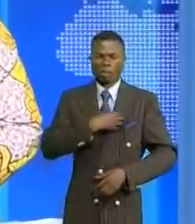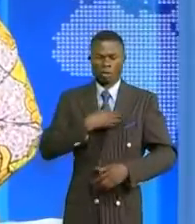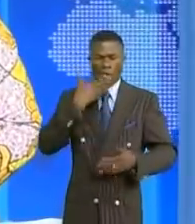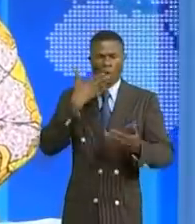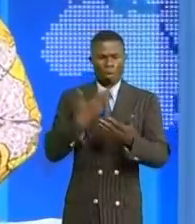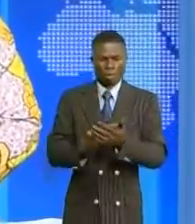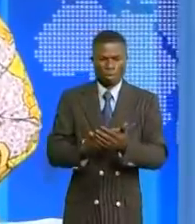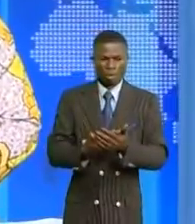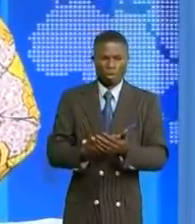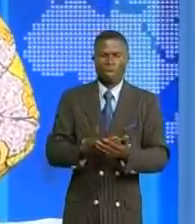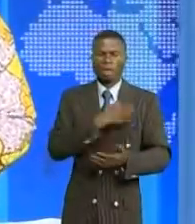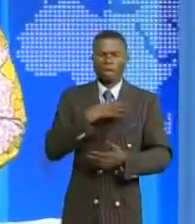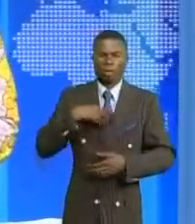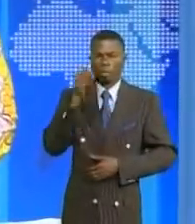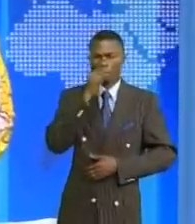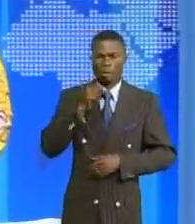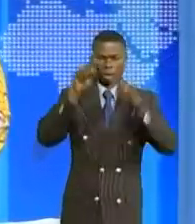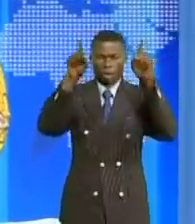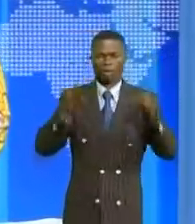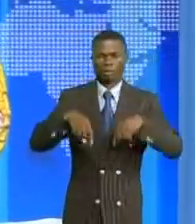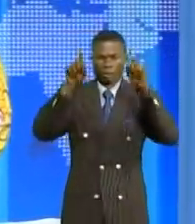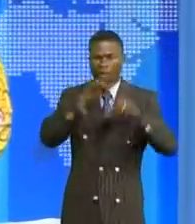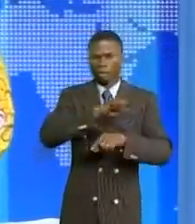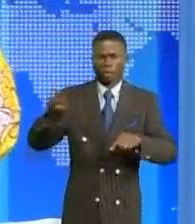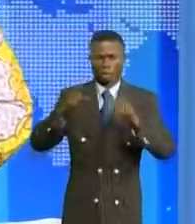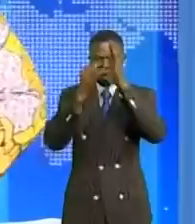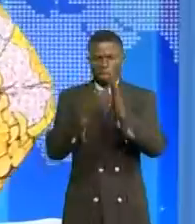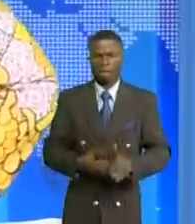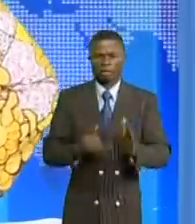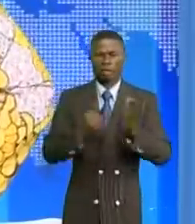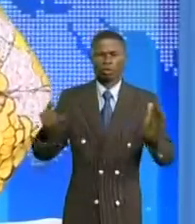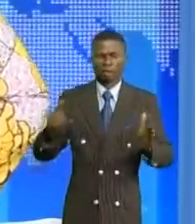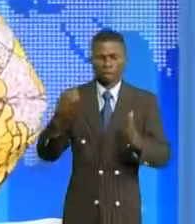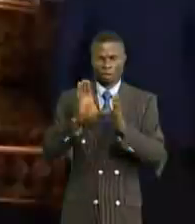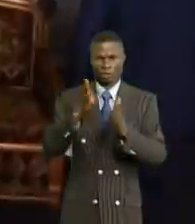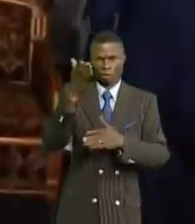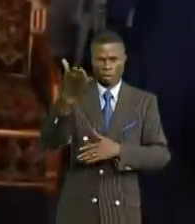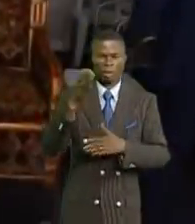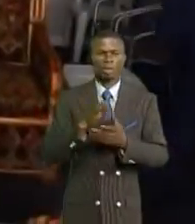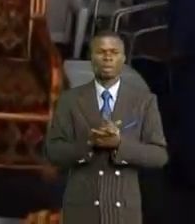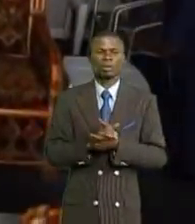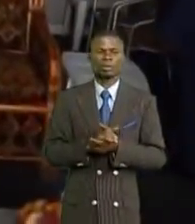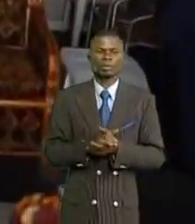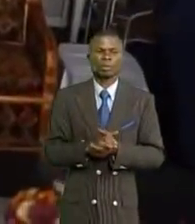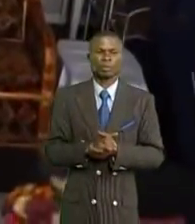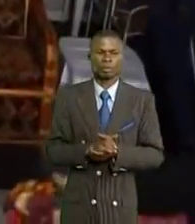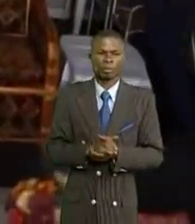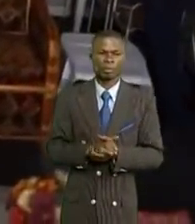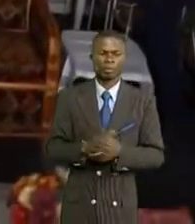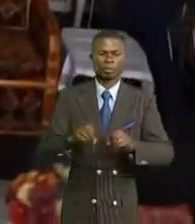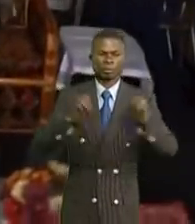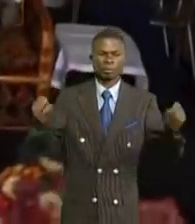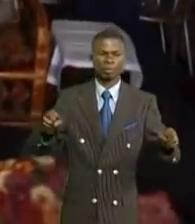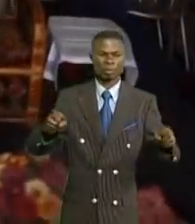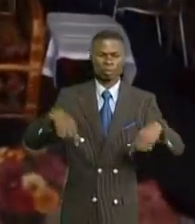star de la télévision des années 60 mais chaque est là mais là nous en dit plus près de cinquante ans de